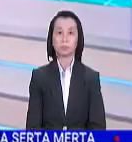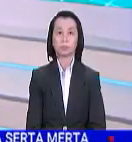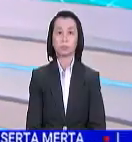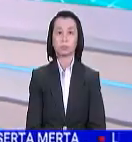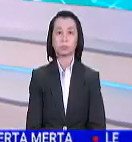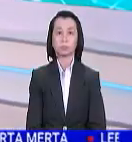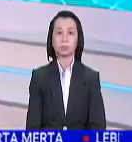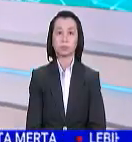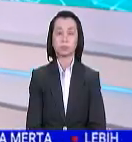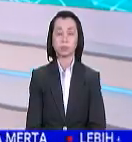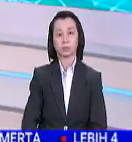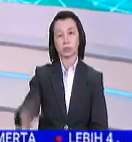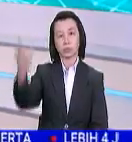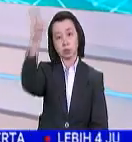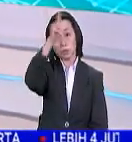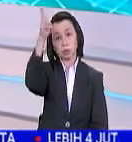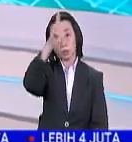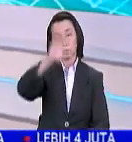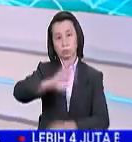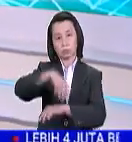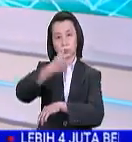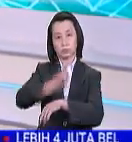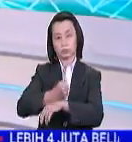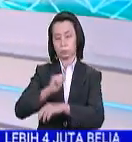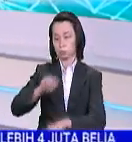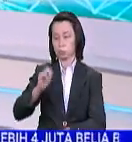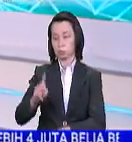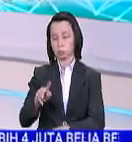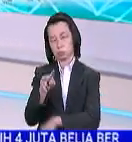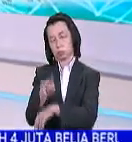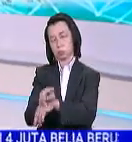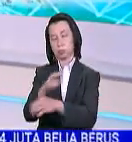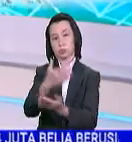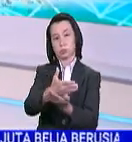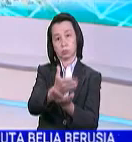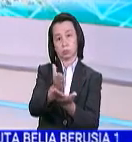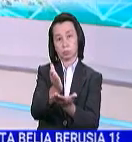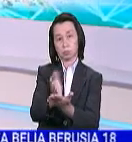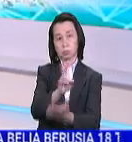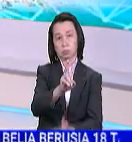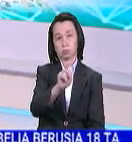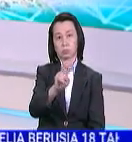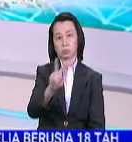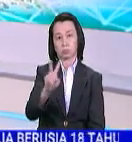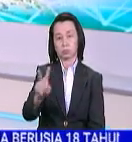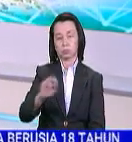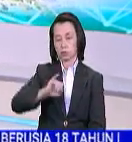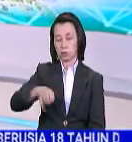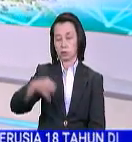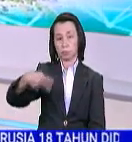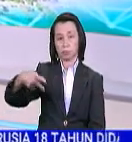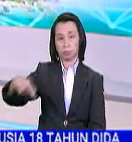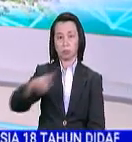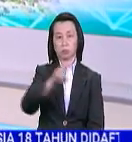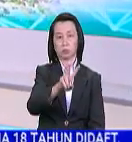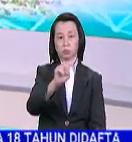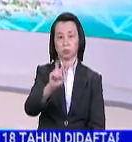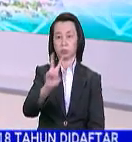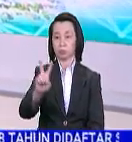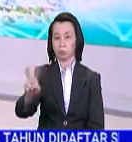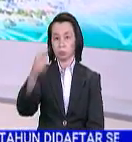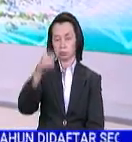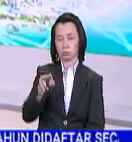Hai kerajaan menumbuhkan jawatankuasa pemantauan Bace 2022 jbb 2022